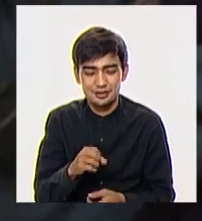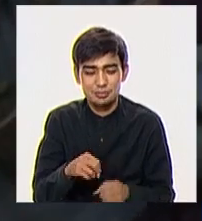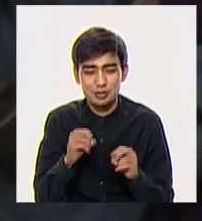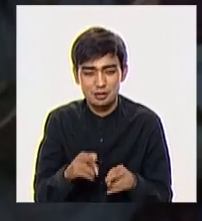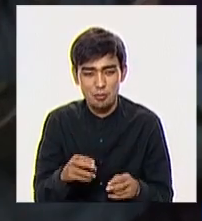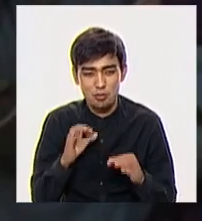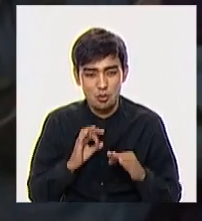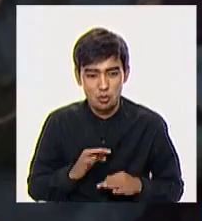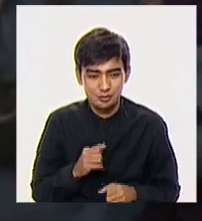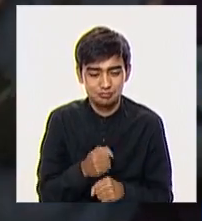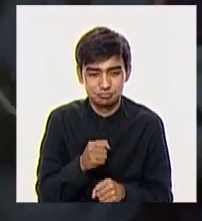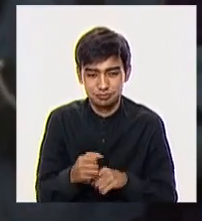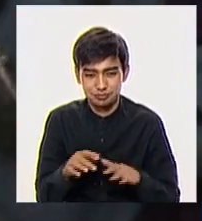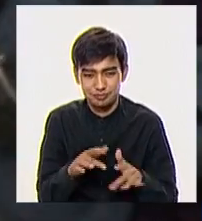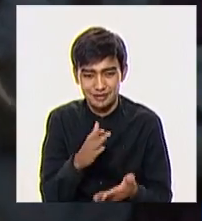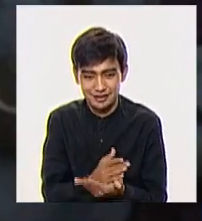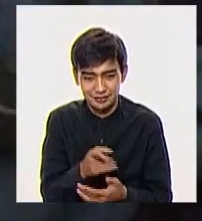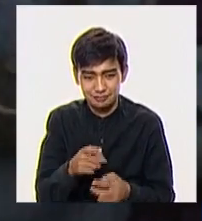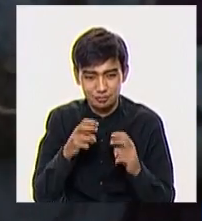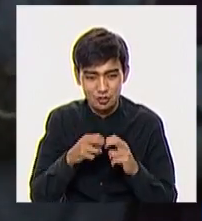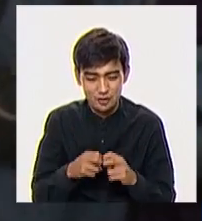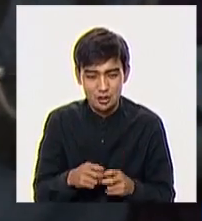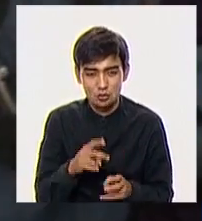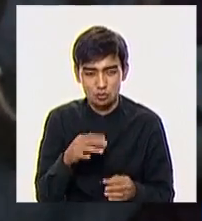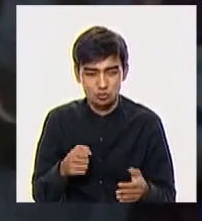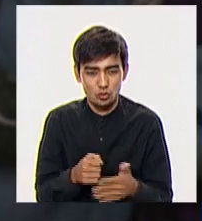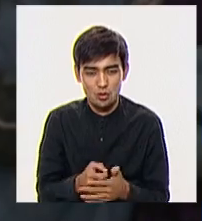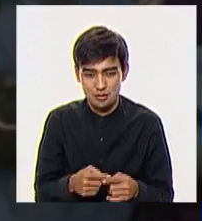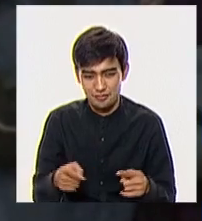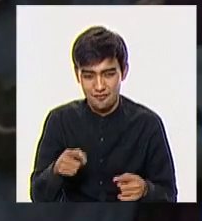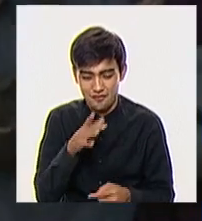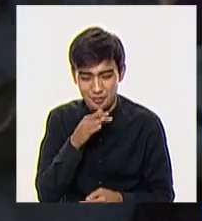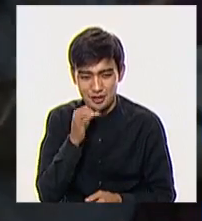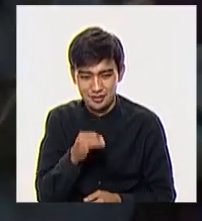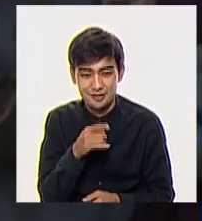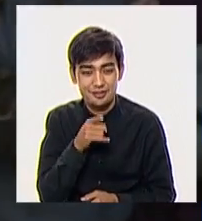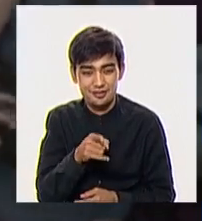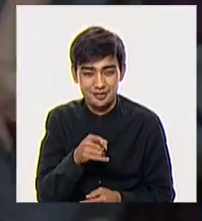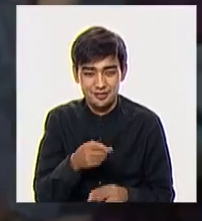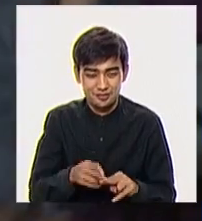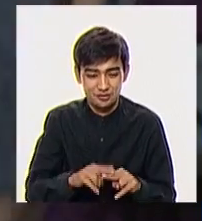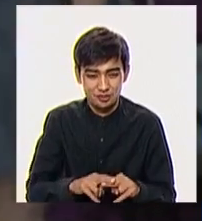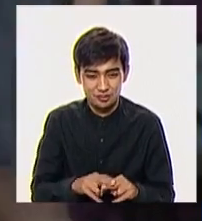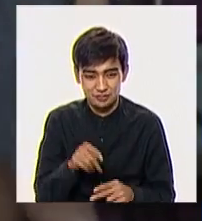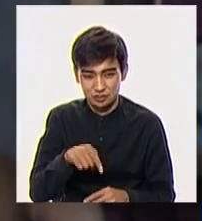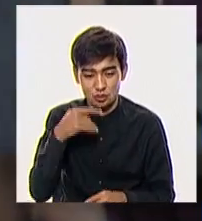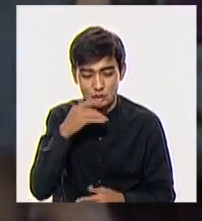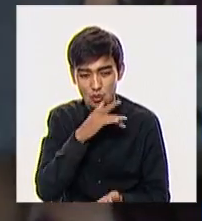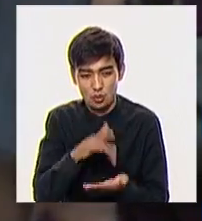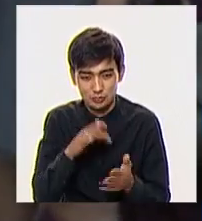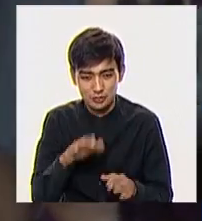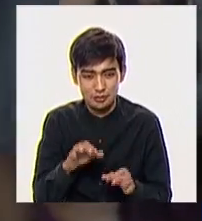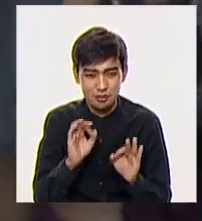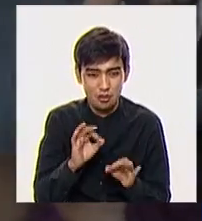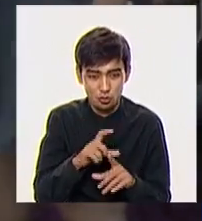отыр екен оның несімен, тергеумен. Осы уақытқа дейін осыны осы қалада насихаттаған